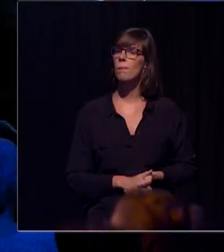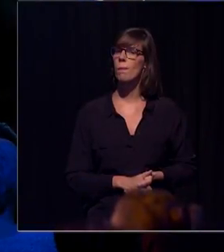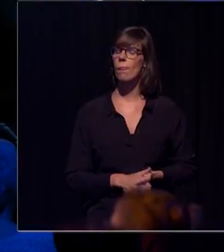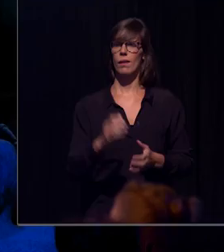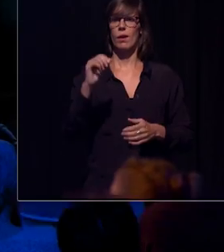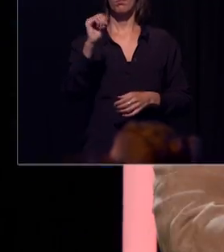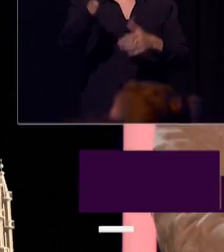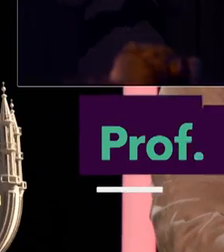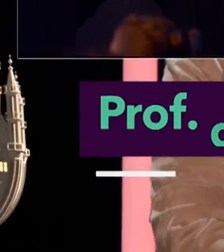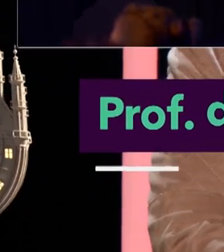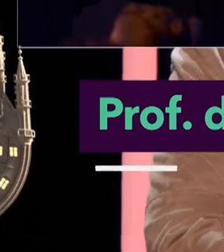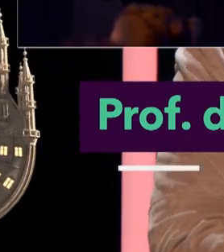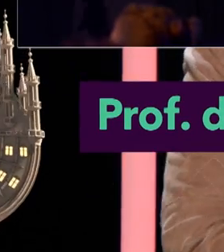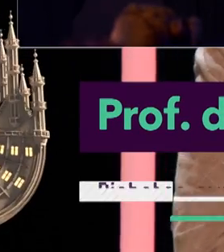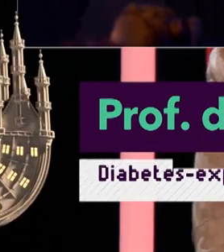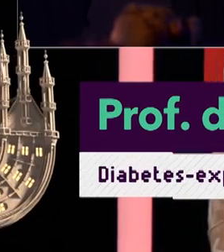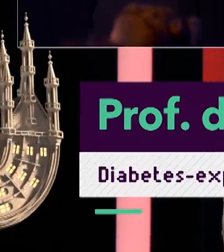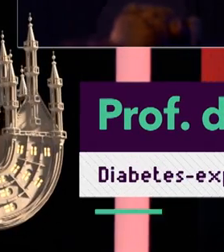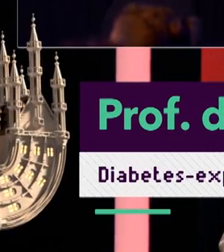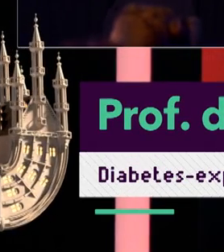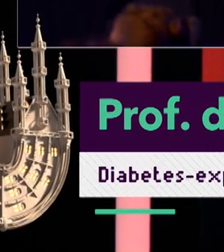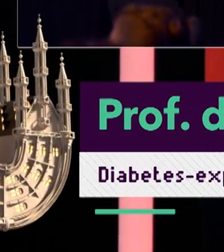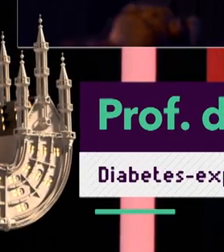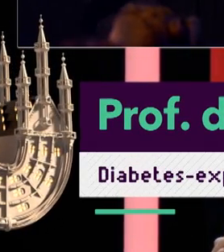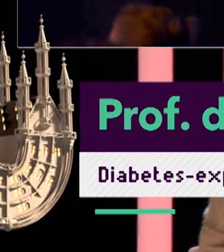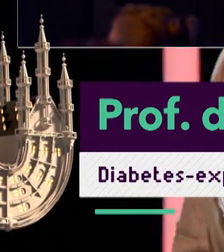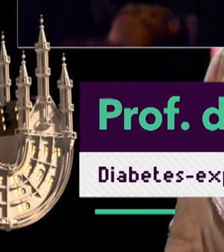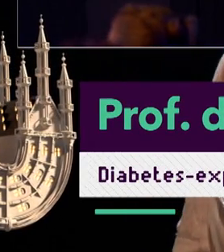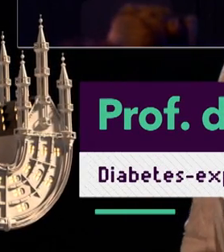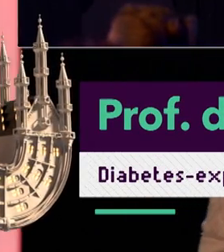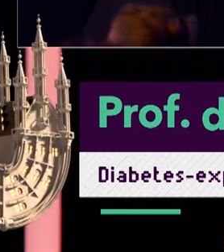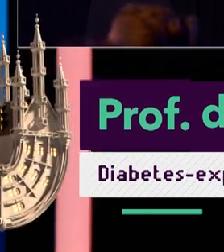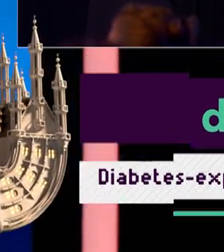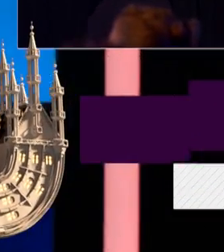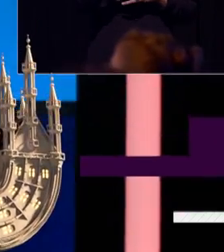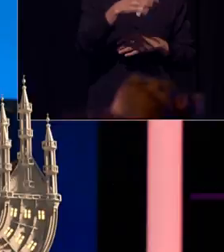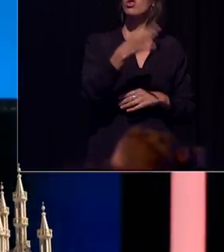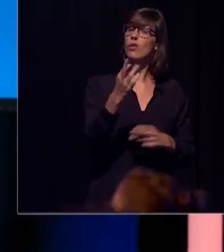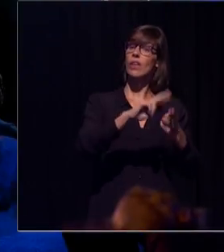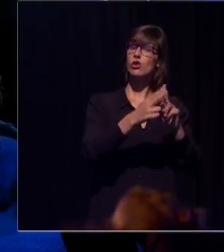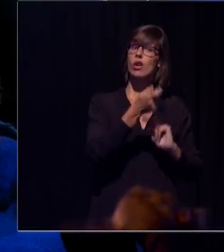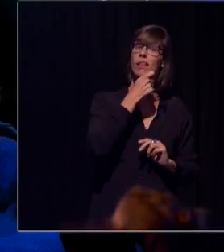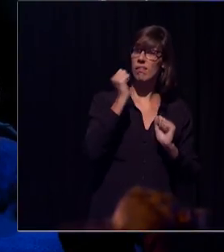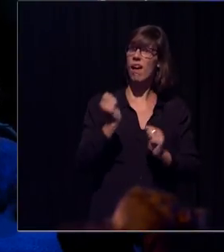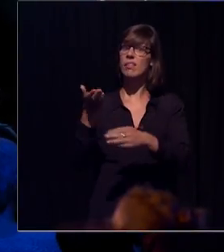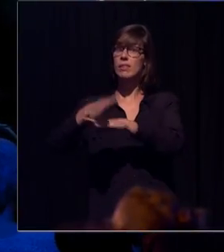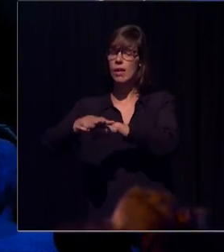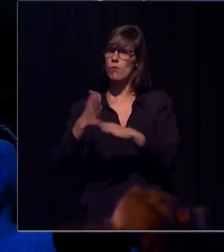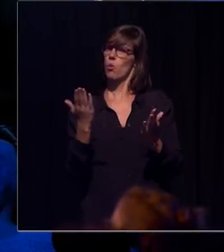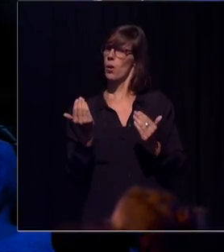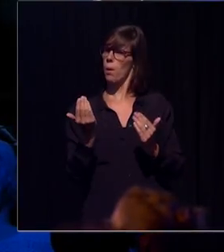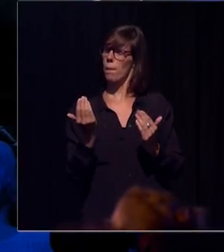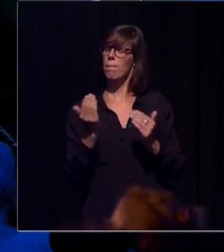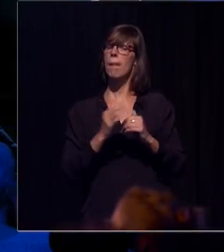Beste vrienden, ik heb u binnengelokt met een vraag. Kan je sterven aan te veel suiker? Om eigenlijk